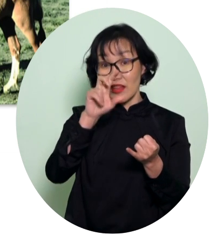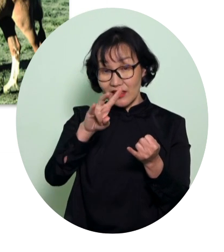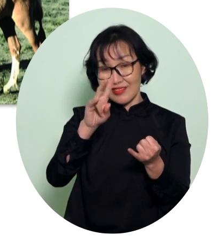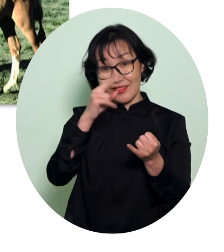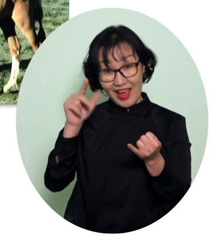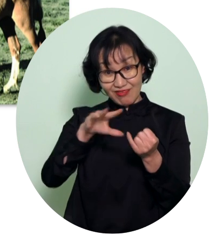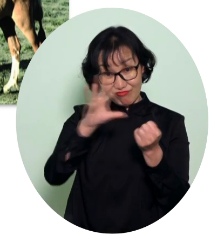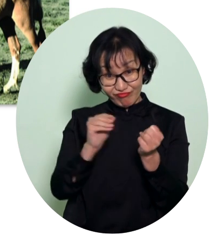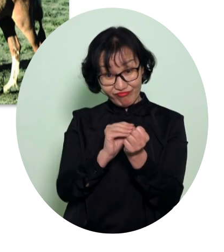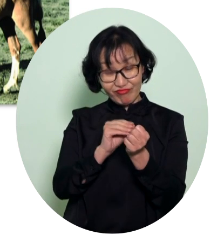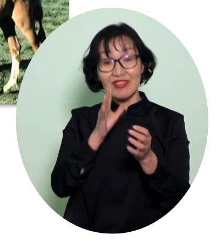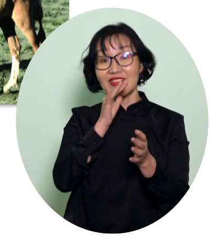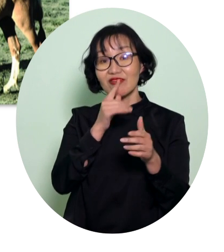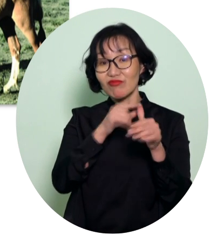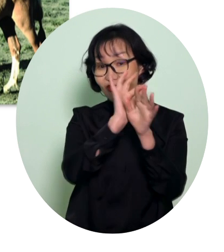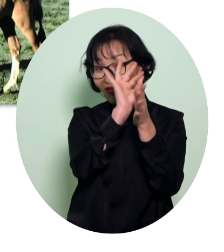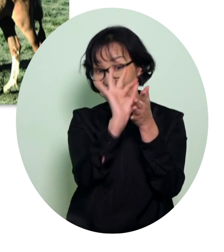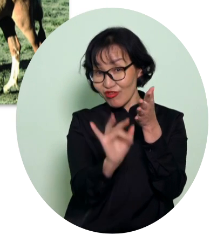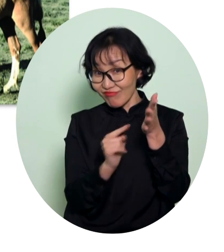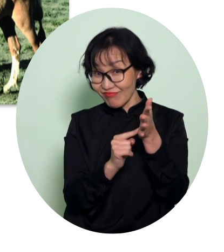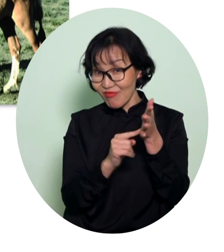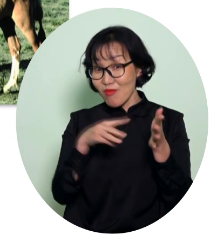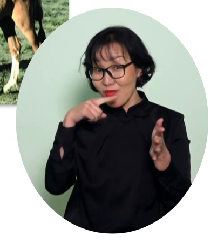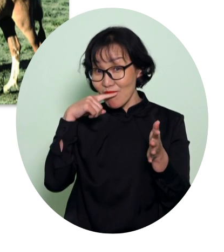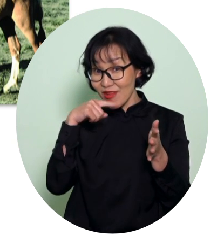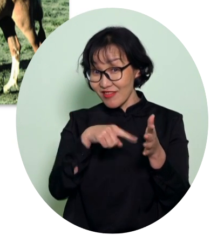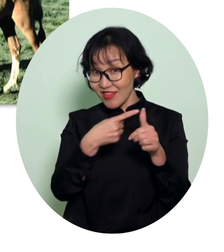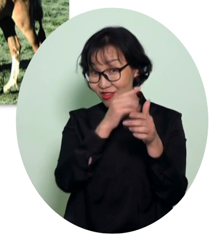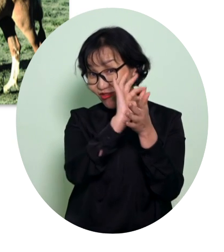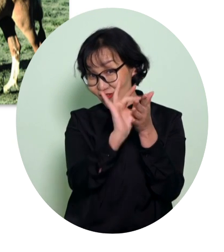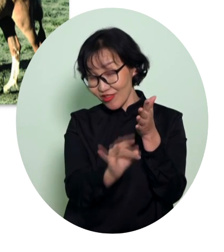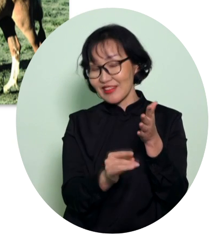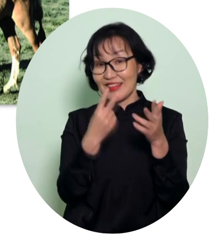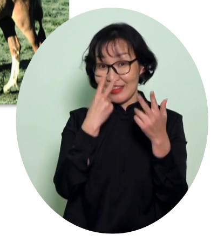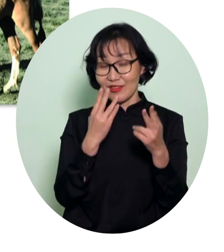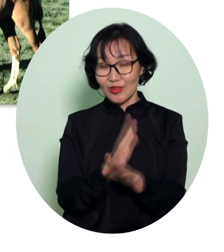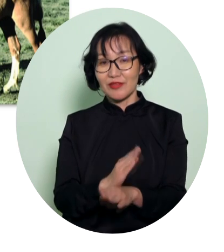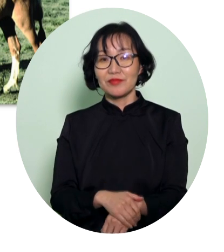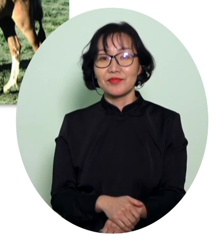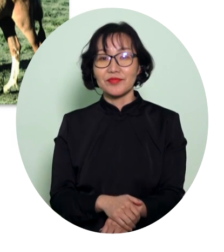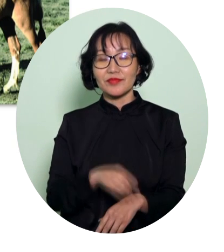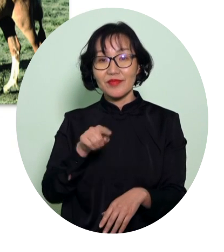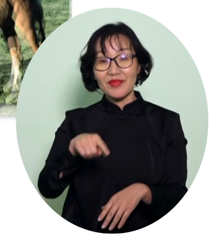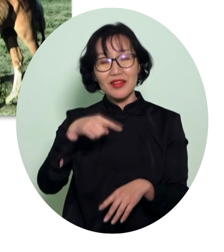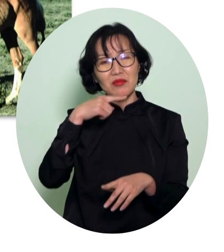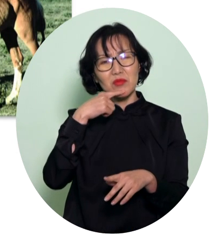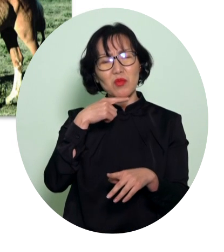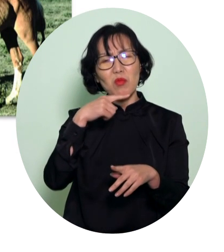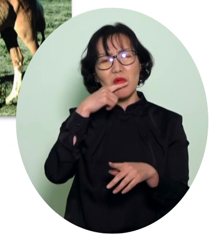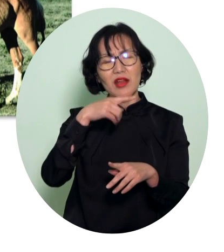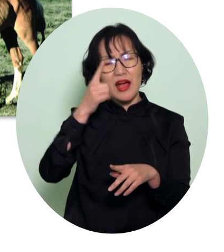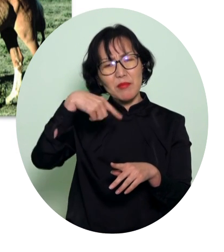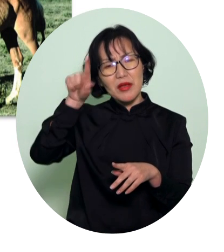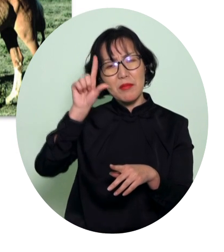мордууд уралддгийг мэдэж авсан байх. За багш нь тэгвэл дахин нэг асуулт асууя. За эдгээр насны мордоос хамгийн